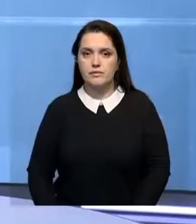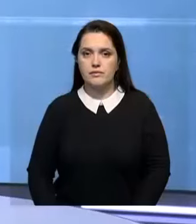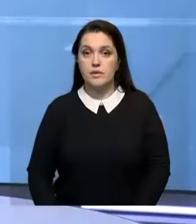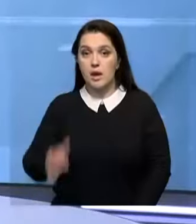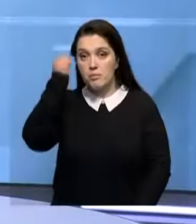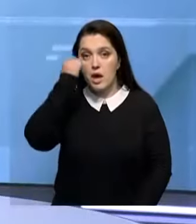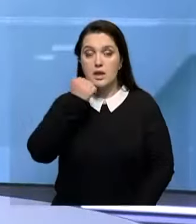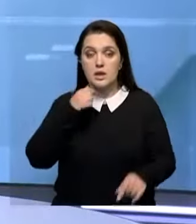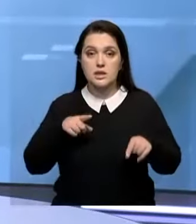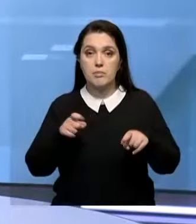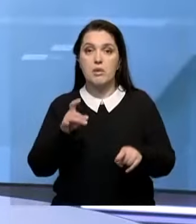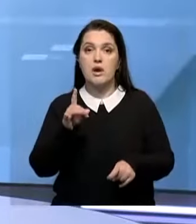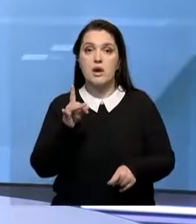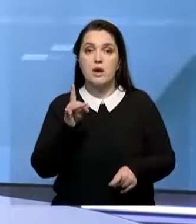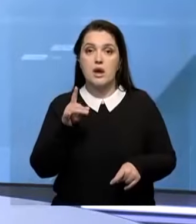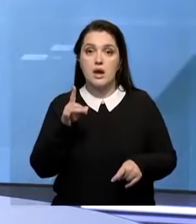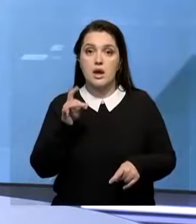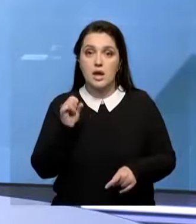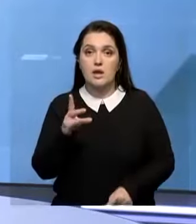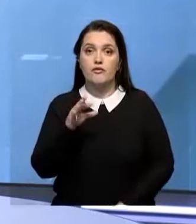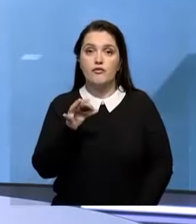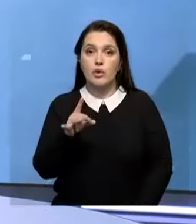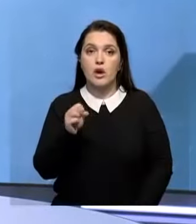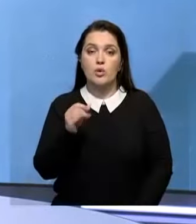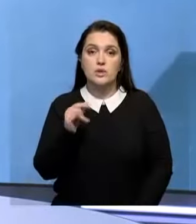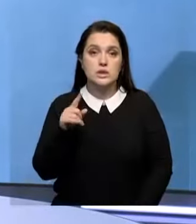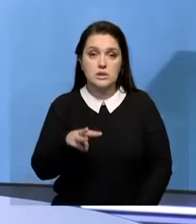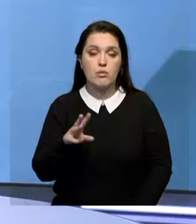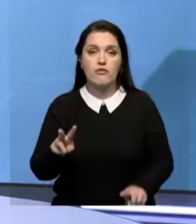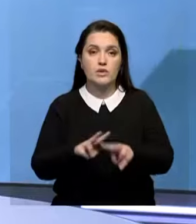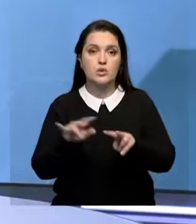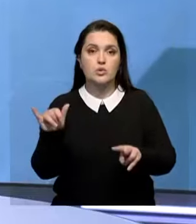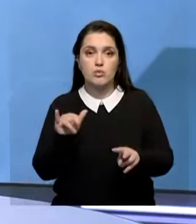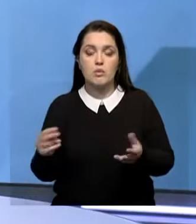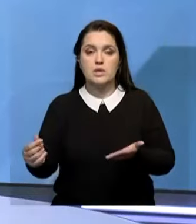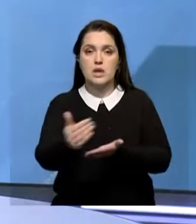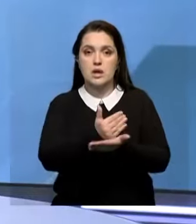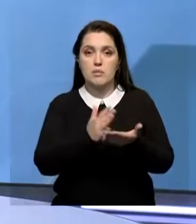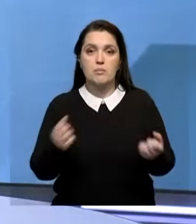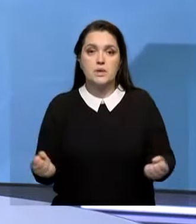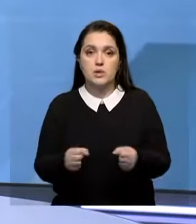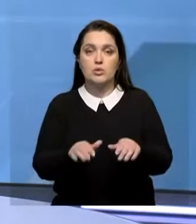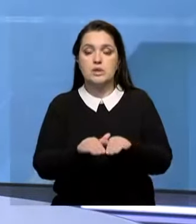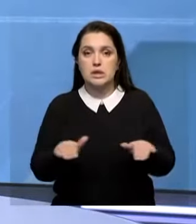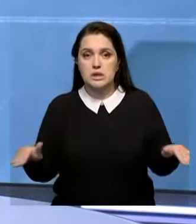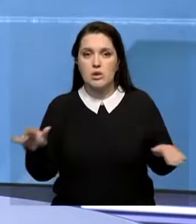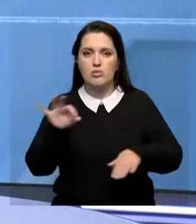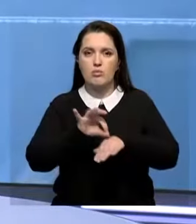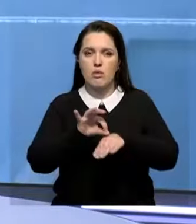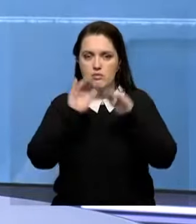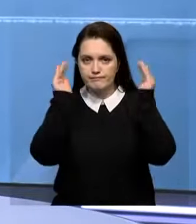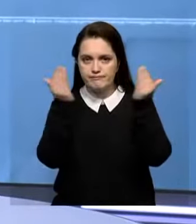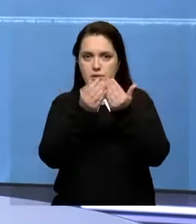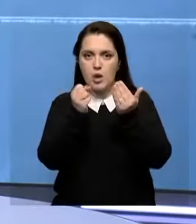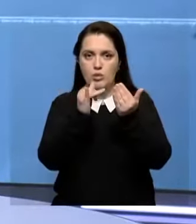благотворительный забег Run for азм пройдёт в Астане в эту субботу собранные средства направят на поддержку детей с аутизмом